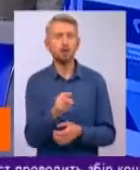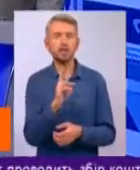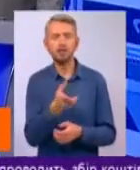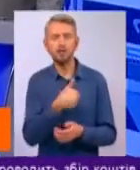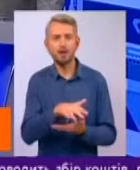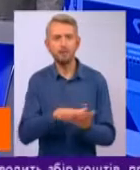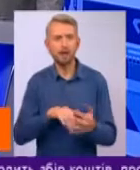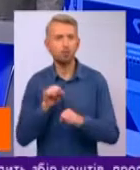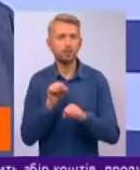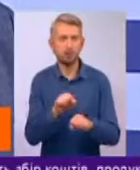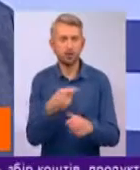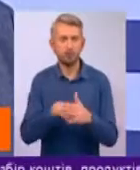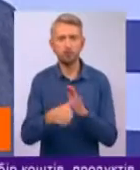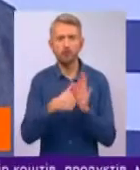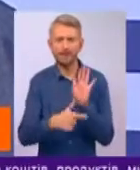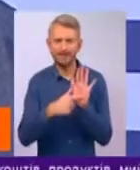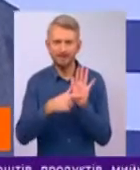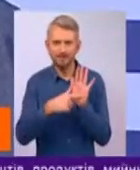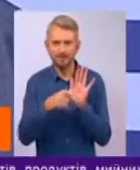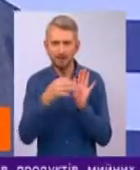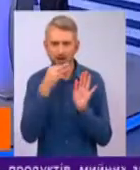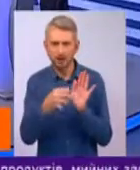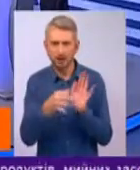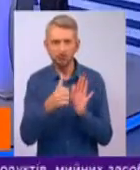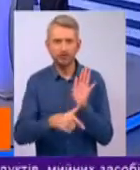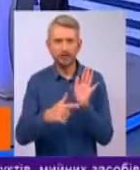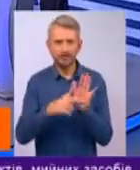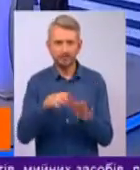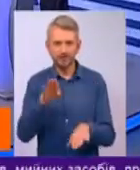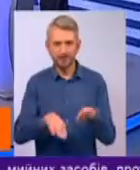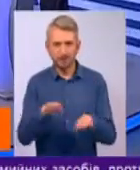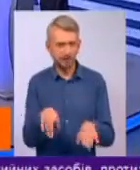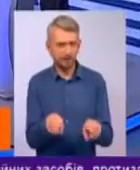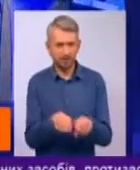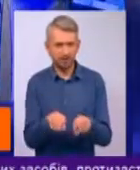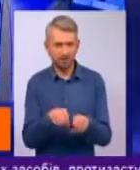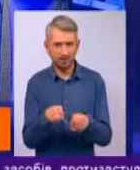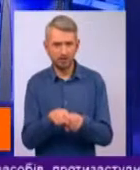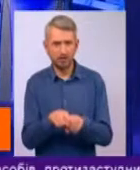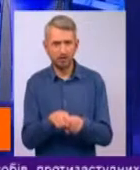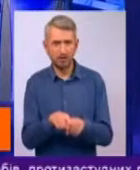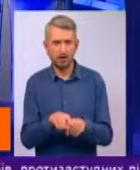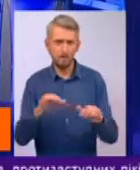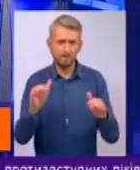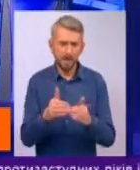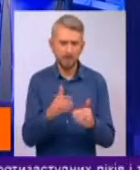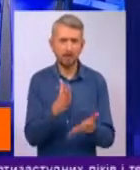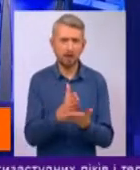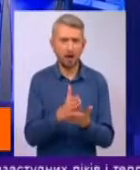далі убезпечити. Бо 67, ви сказали, да, складів аналогічних, да, вони менше там, наприклад, по площах, а